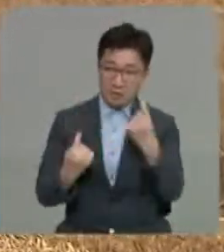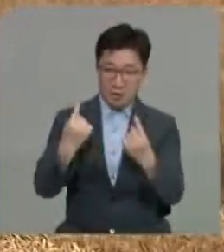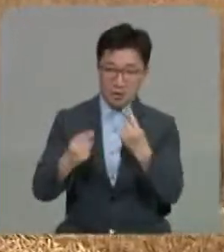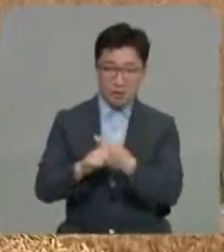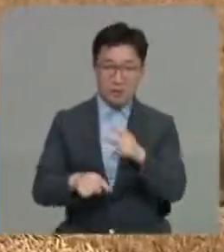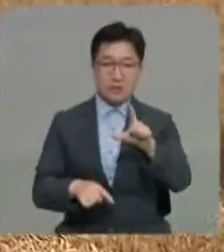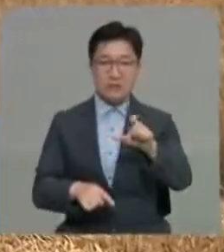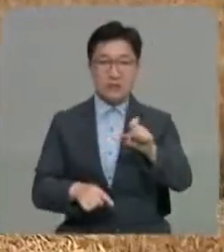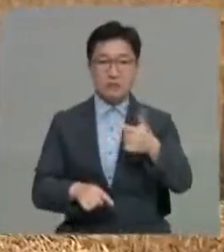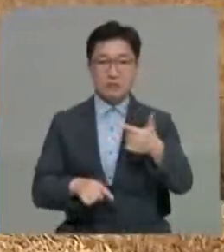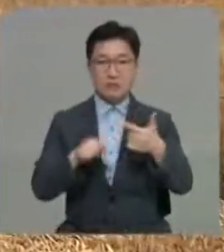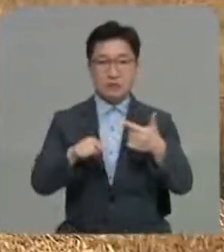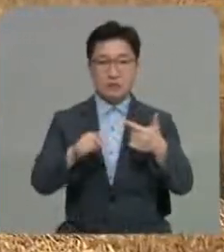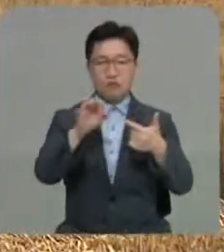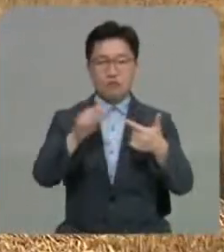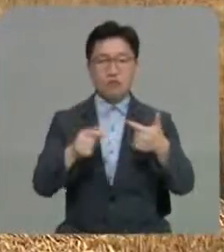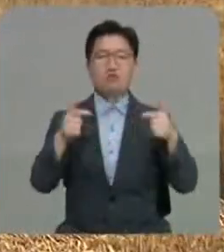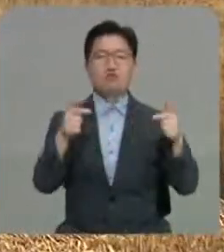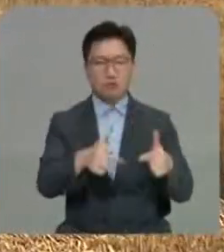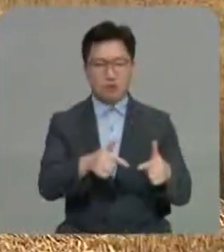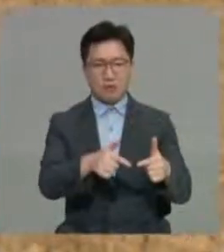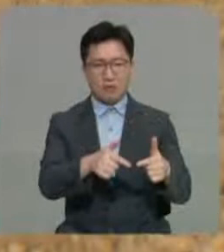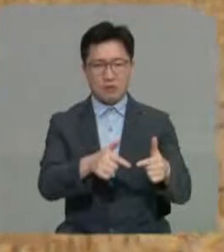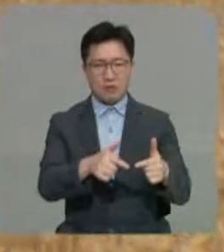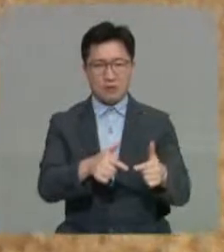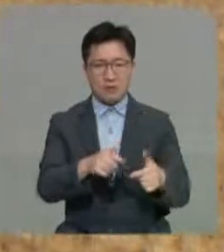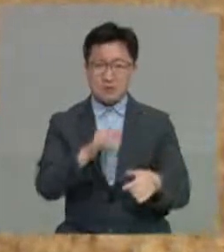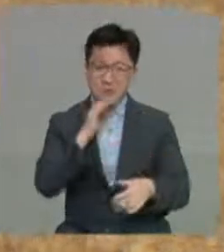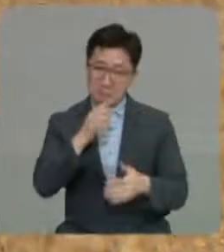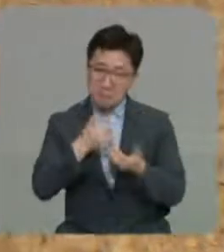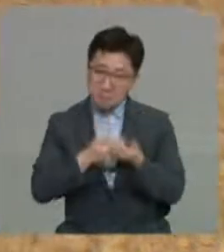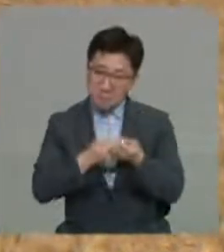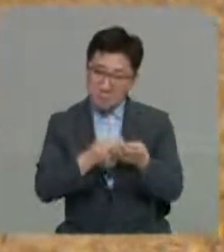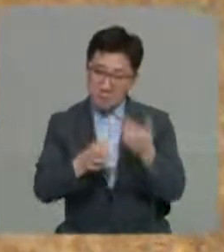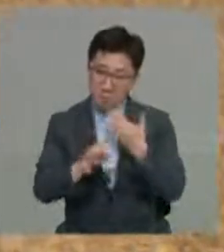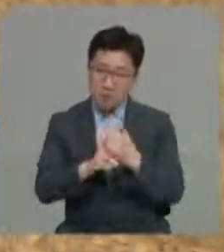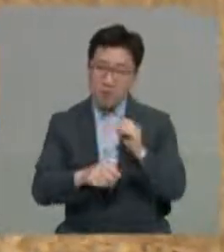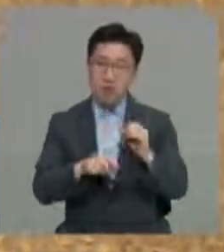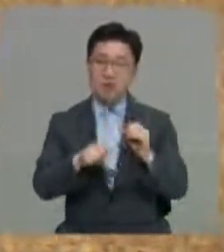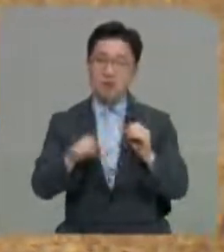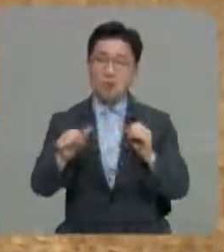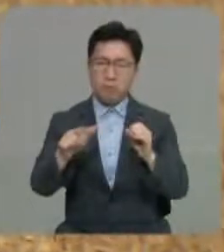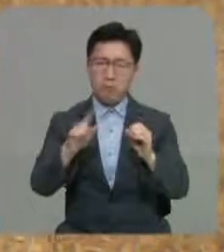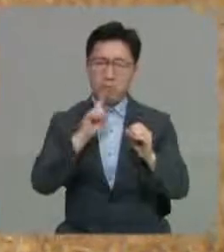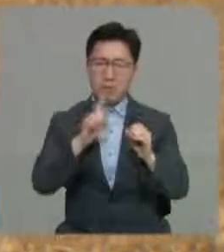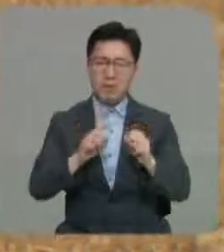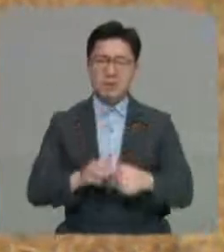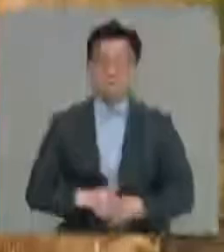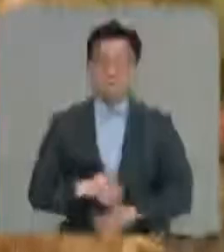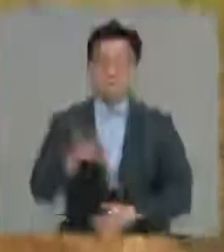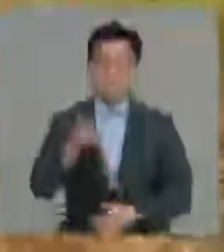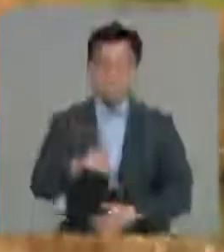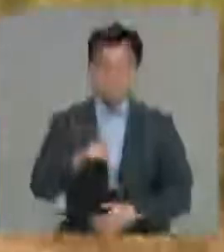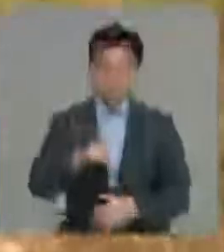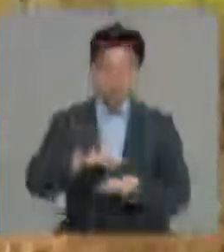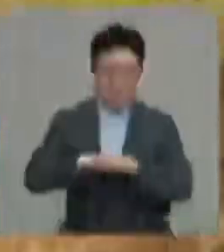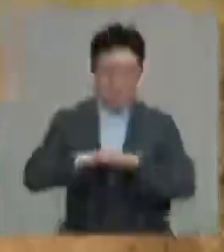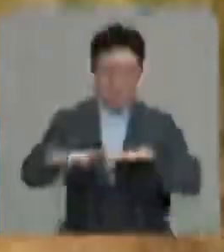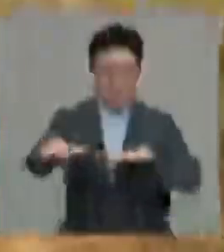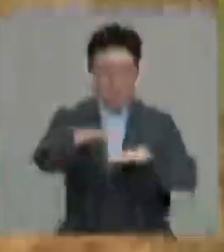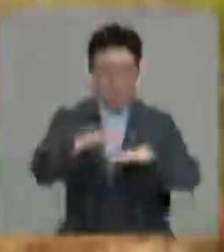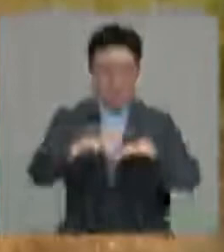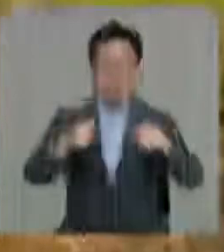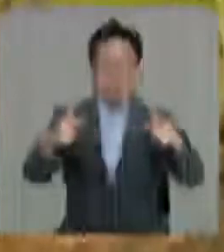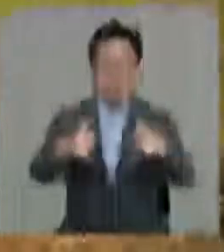16.6% 줄었습니다 10a 당 생산량은 0.5% 들었지만 재배면적이 17%